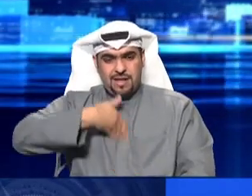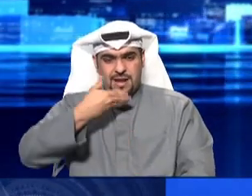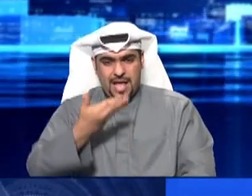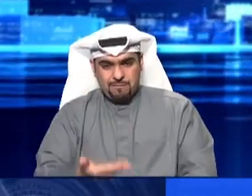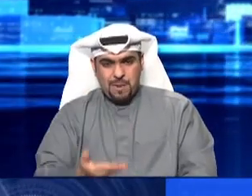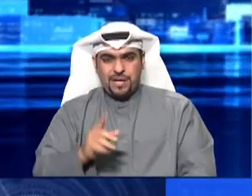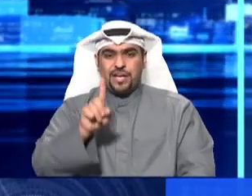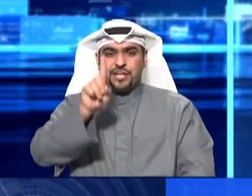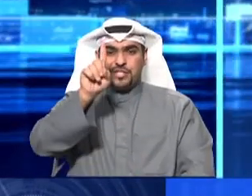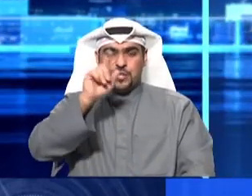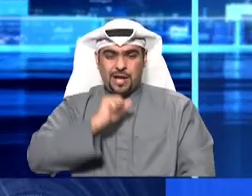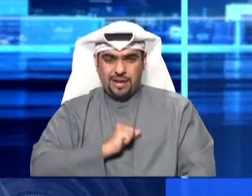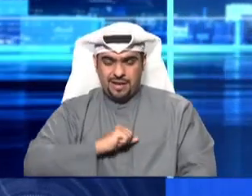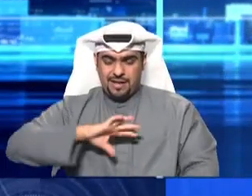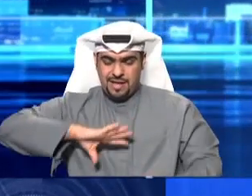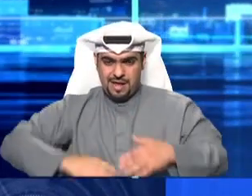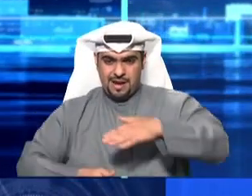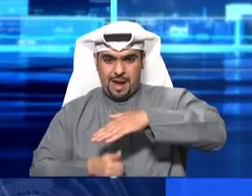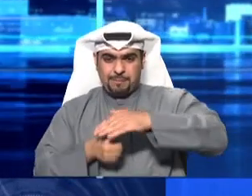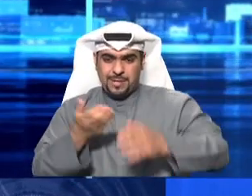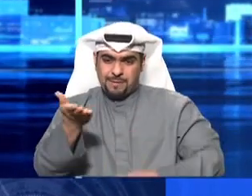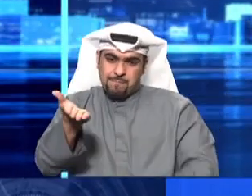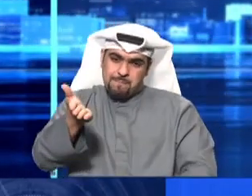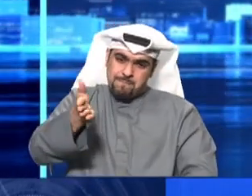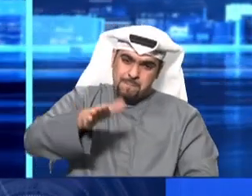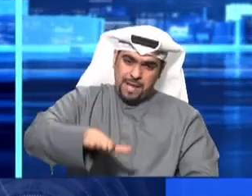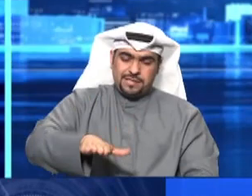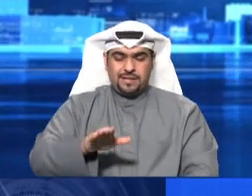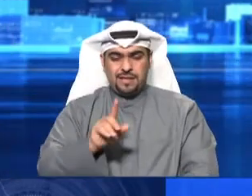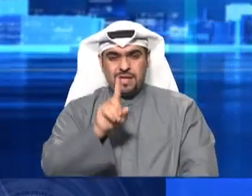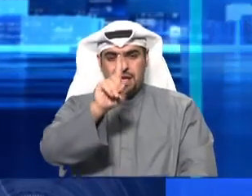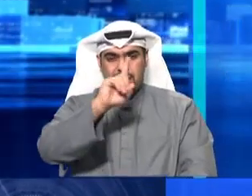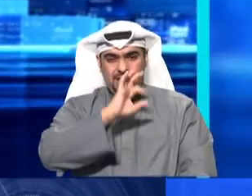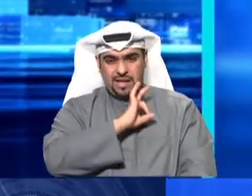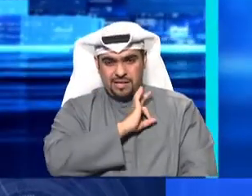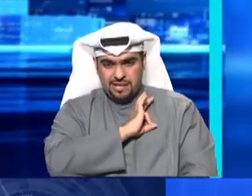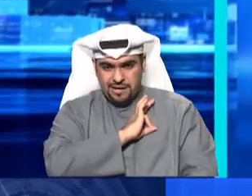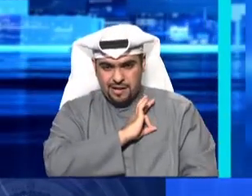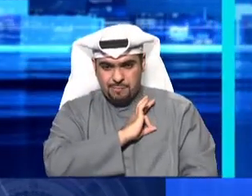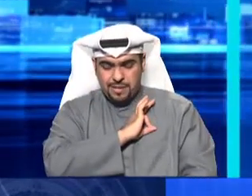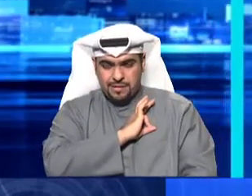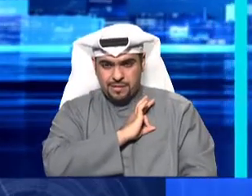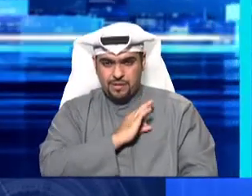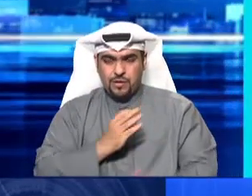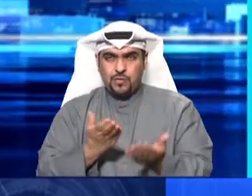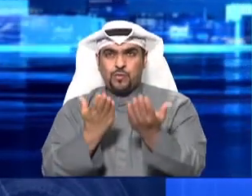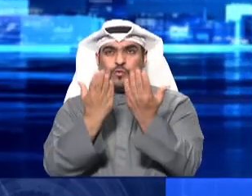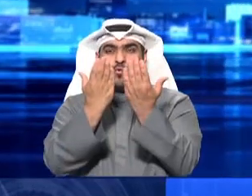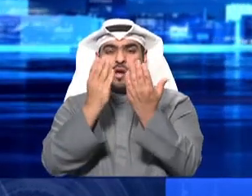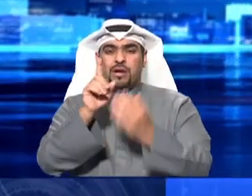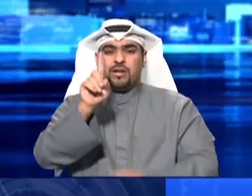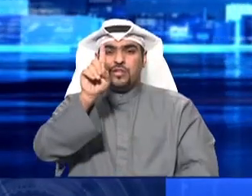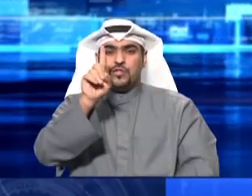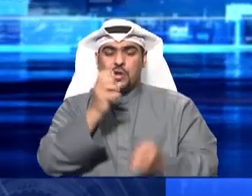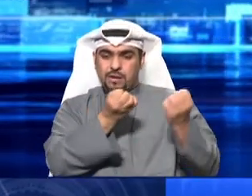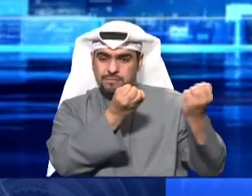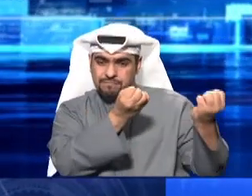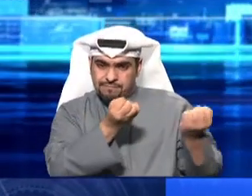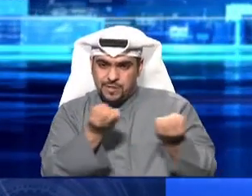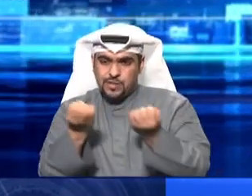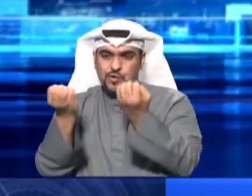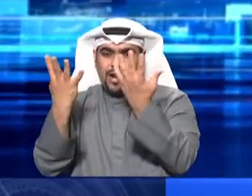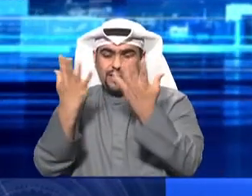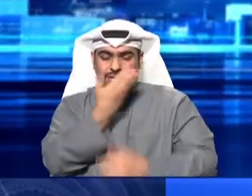المواساة بهذا المصاب الأليم، سائلا سمو رعاه الله المولى تعالى أن يتغمد الفقيد بواسع